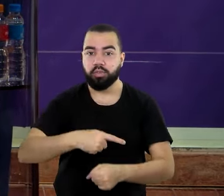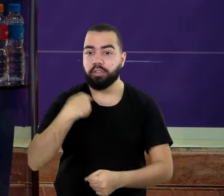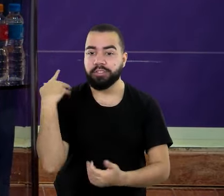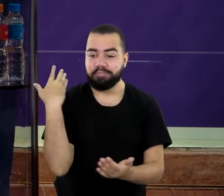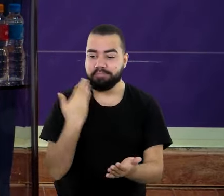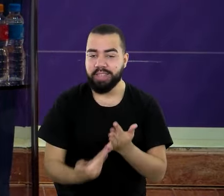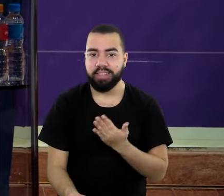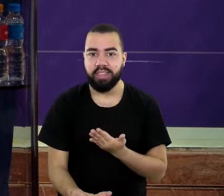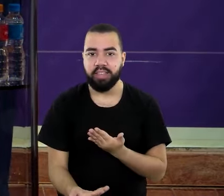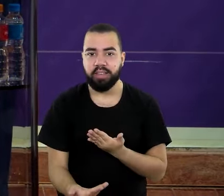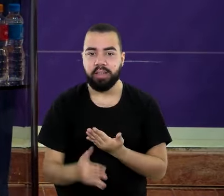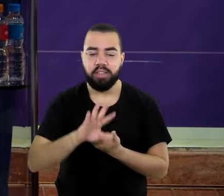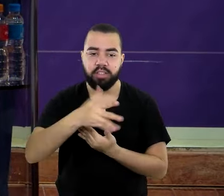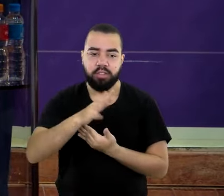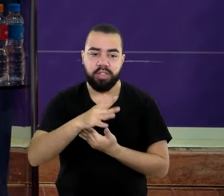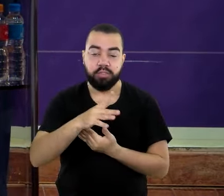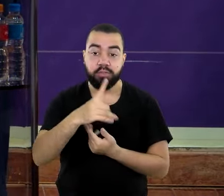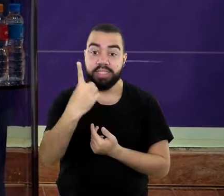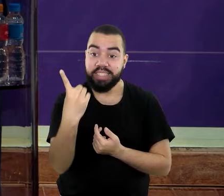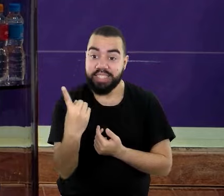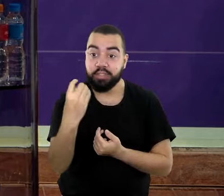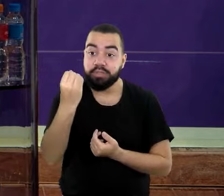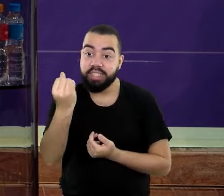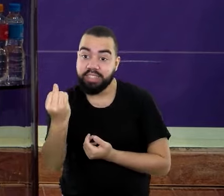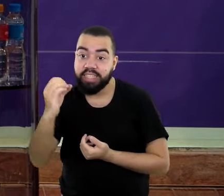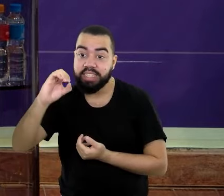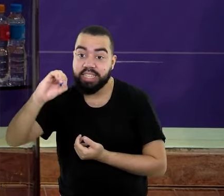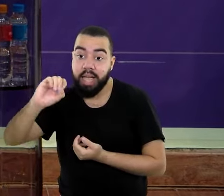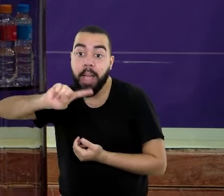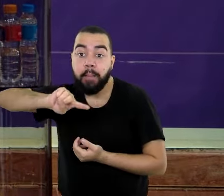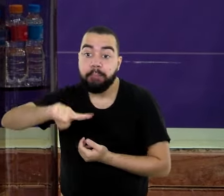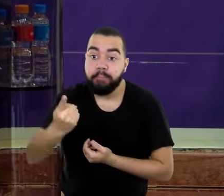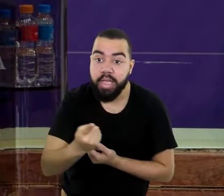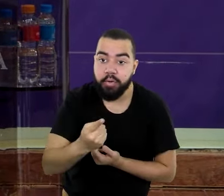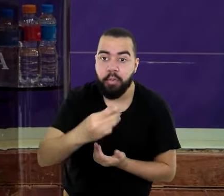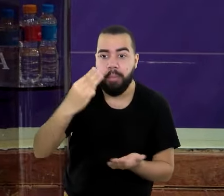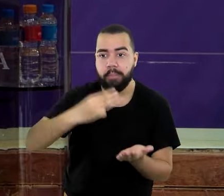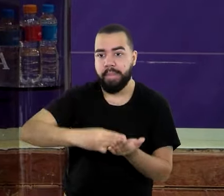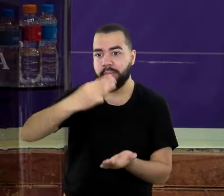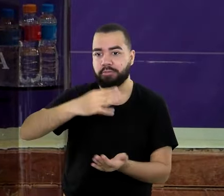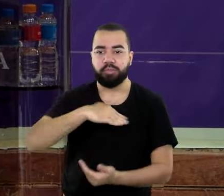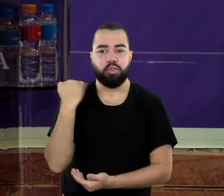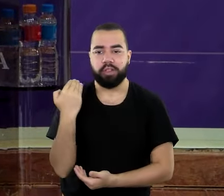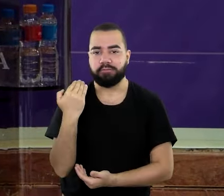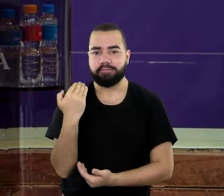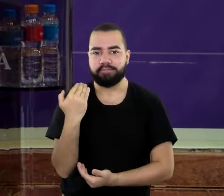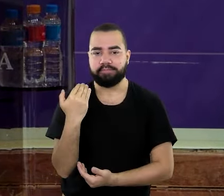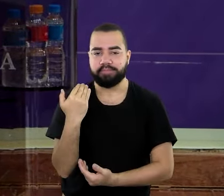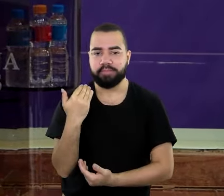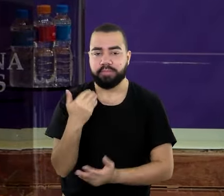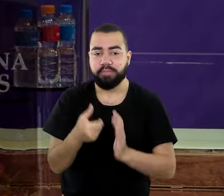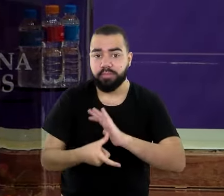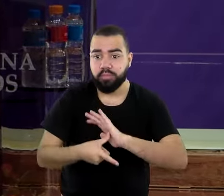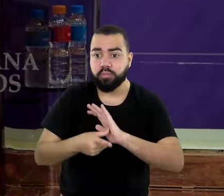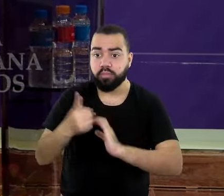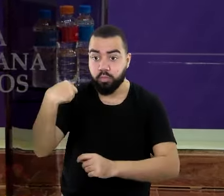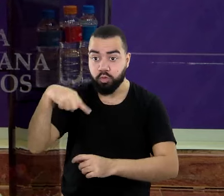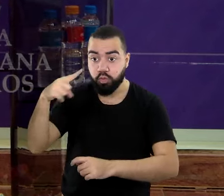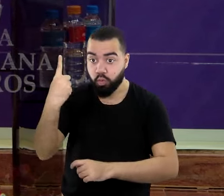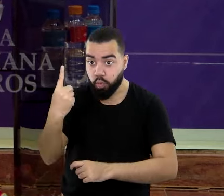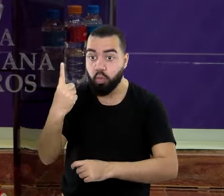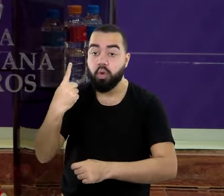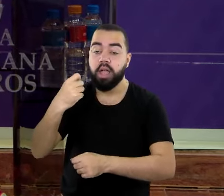perdemos 160 mil membros. 우리 앞에는 9만 명이 떠났습니다. E antes, um ano antes do